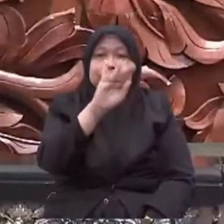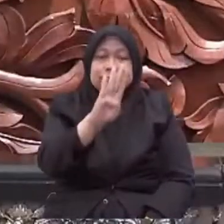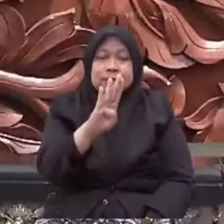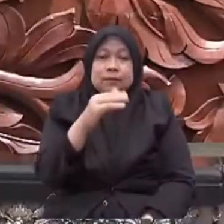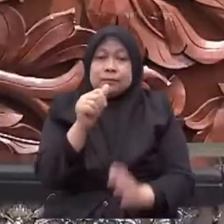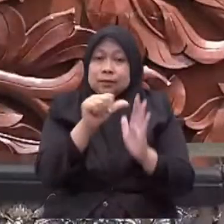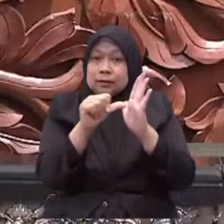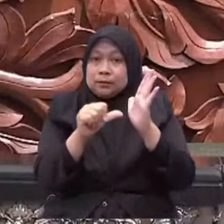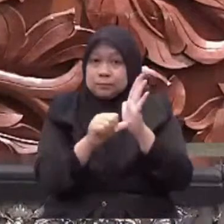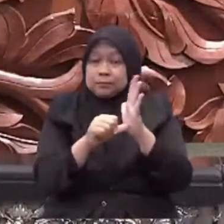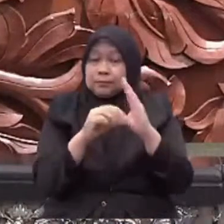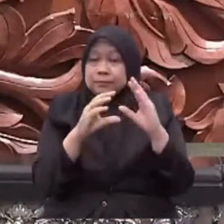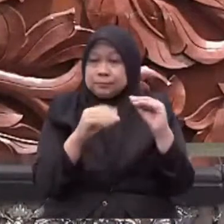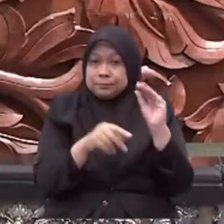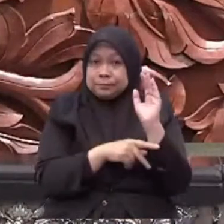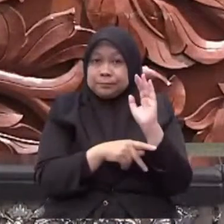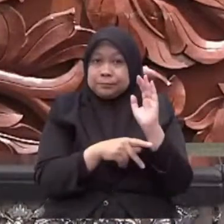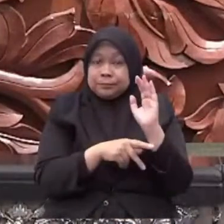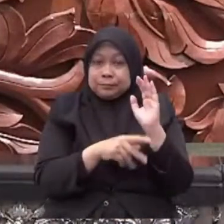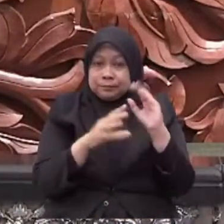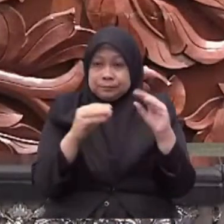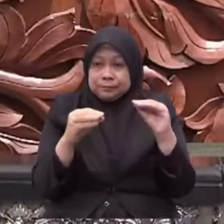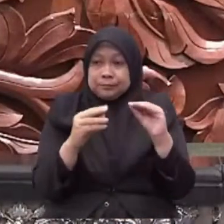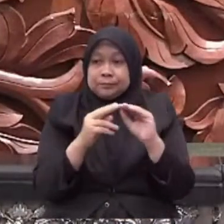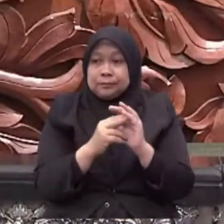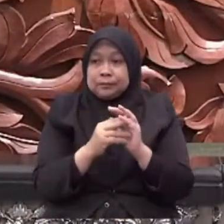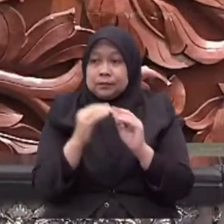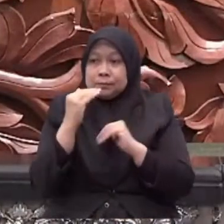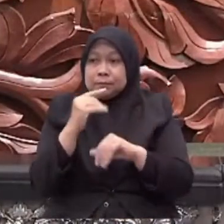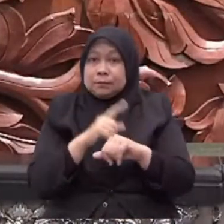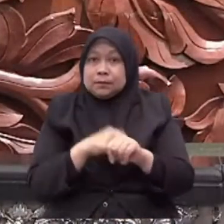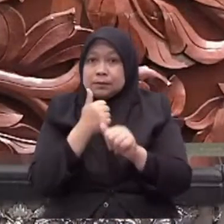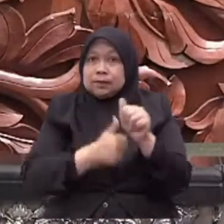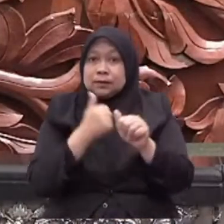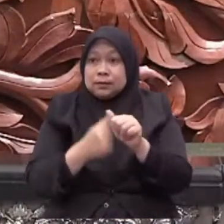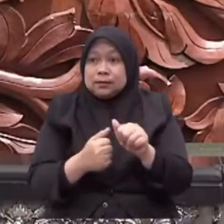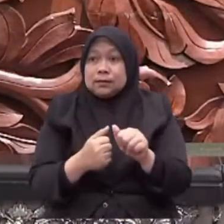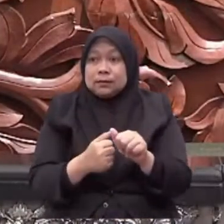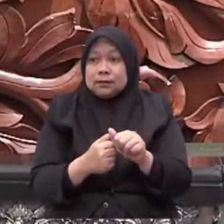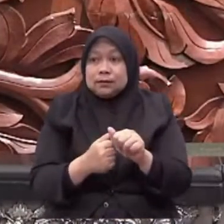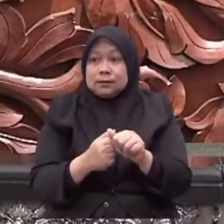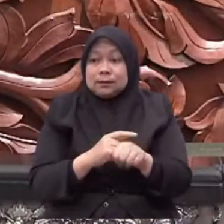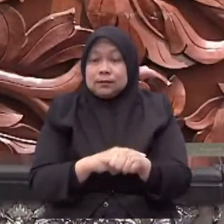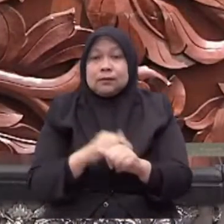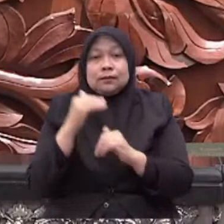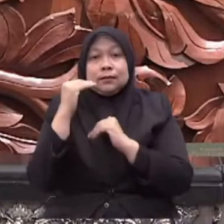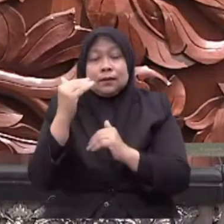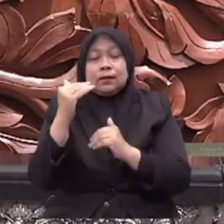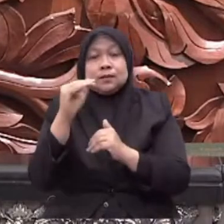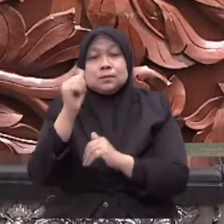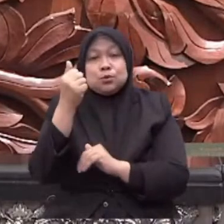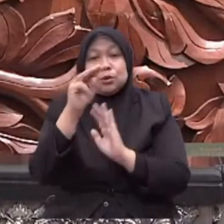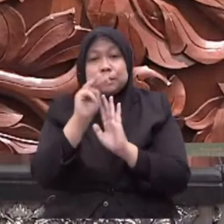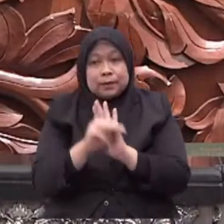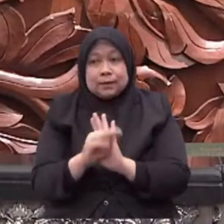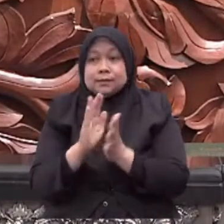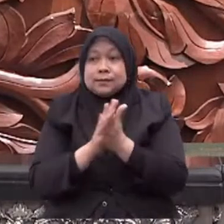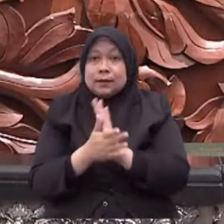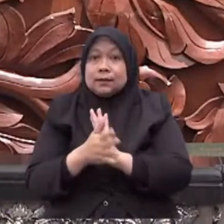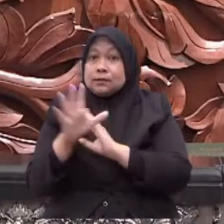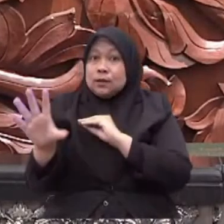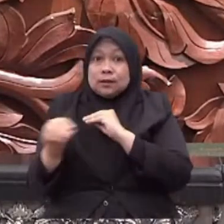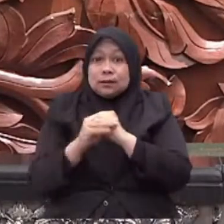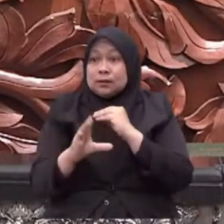mengikuti peraturan masyarakat 24 E5 tempo masa setiap pertanyaan menteri adalah lihatkan kepada 10 menit jadi